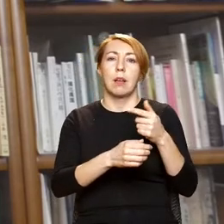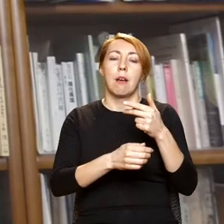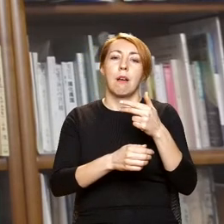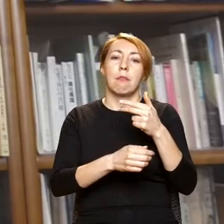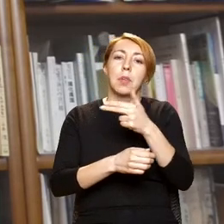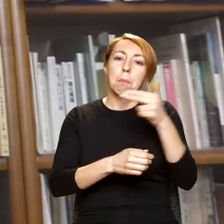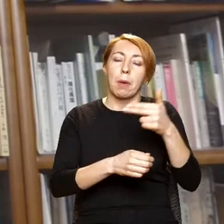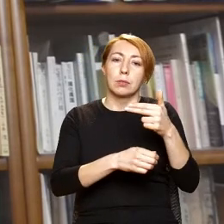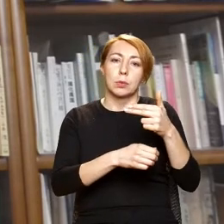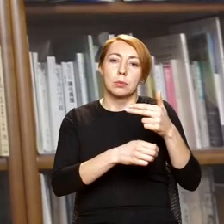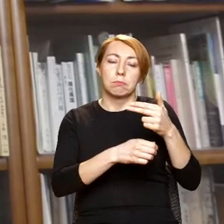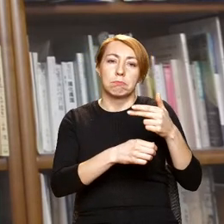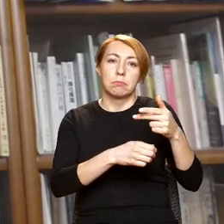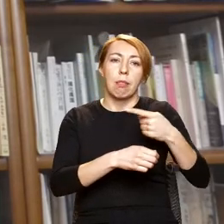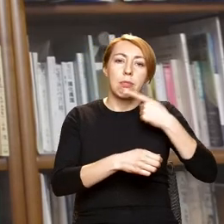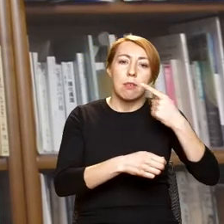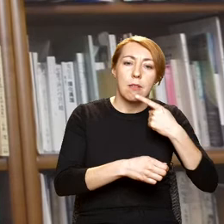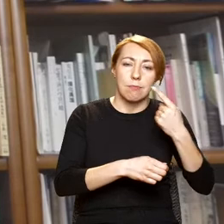Ainów.